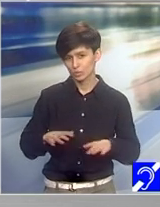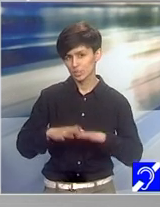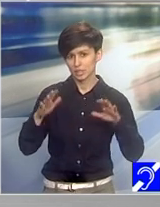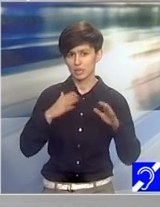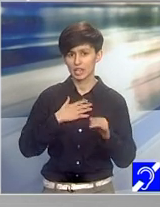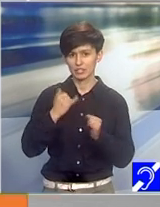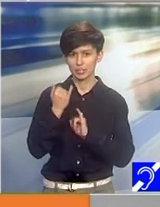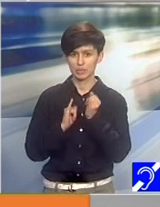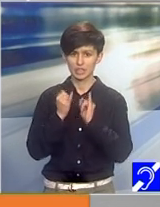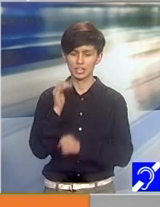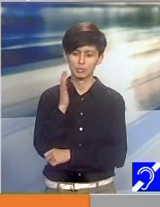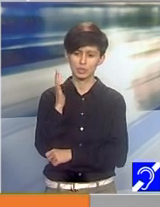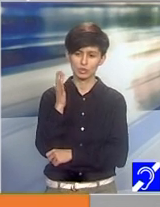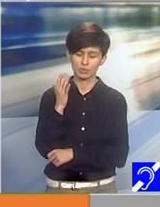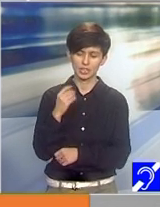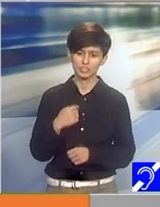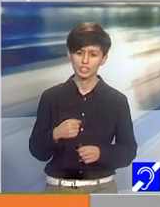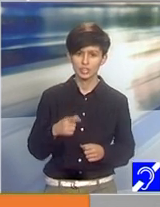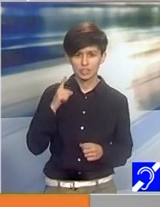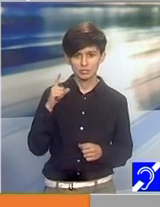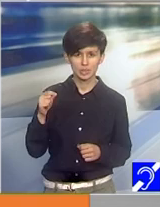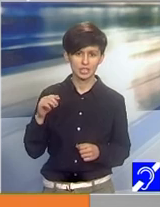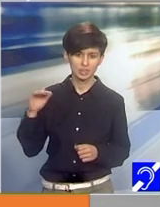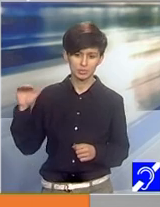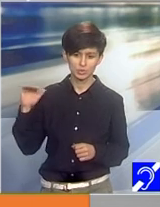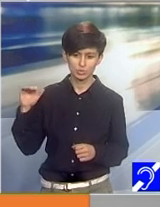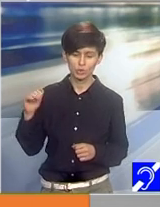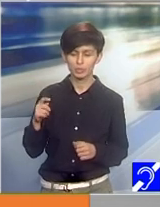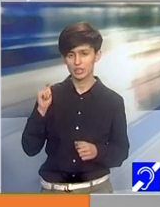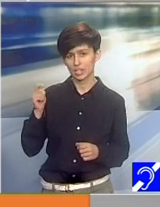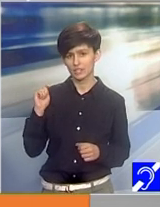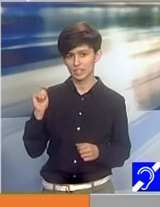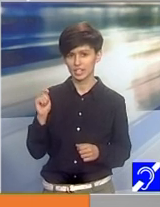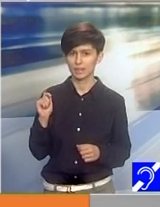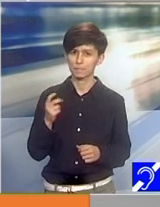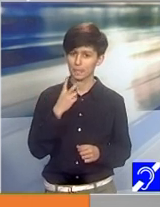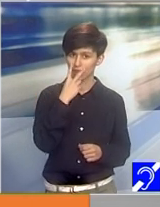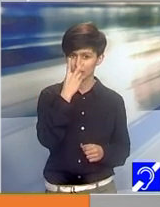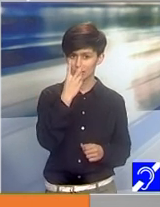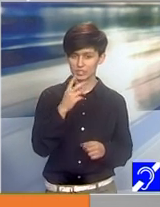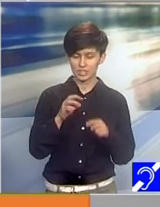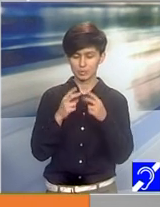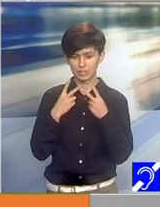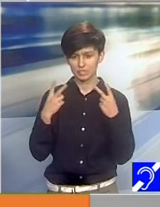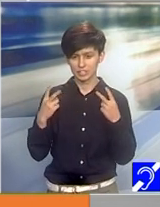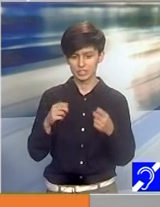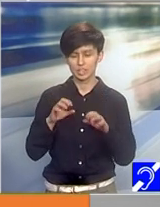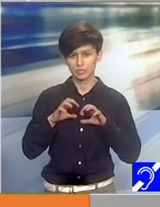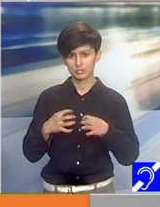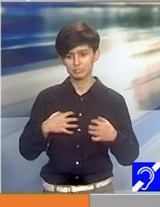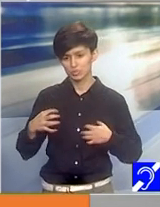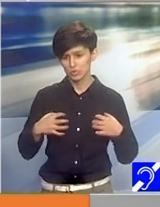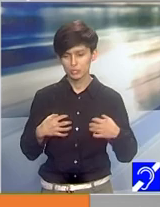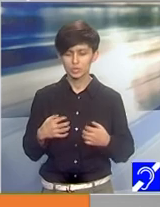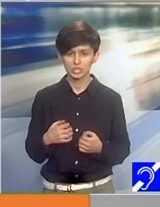avem pomi și atunci scot copiii afară și nu numai că vizitez un muzeu, aia e o chestie care se termină în câteva, să zicem,